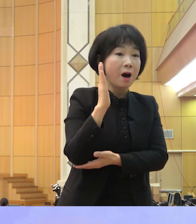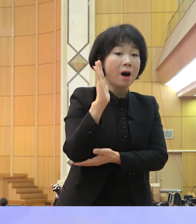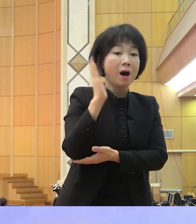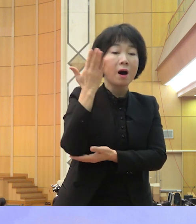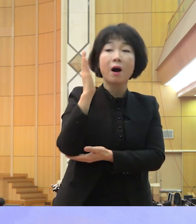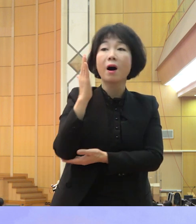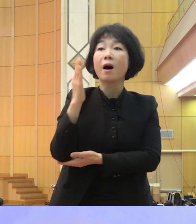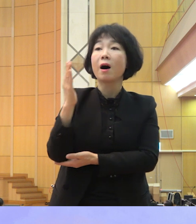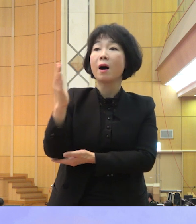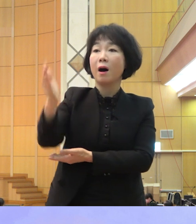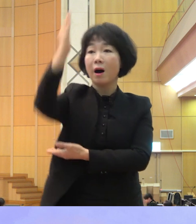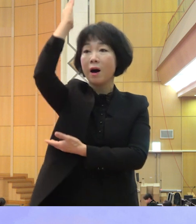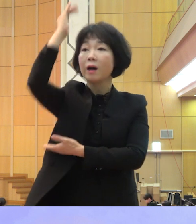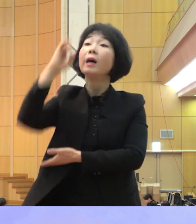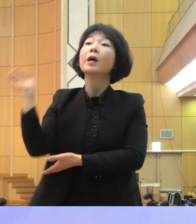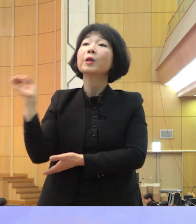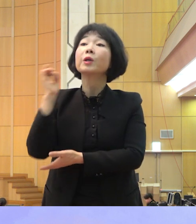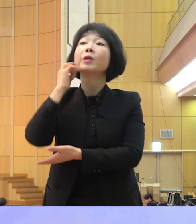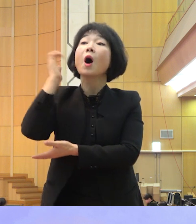영광